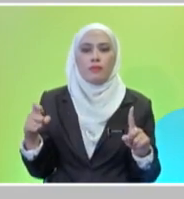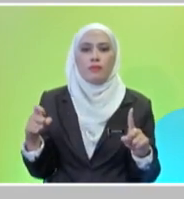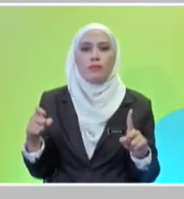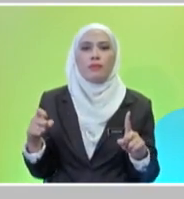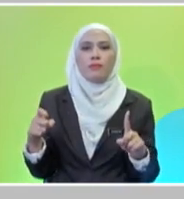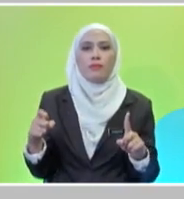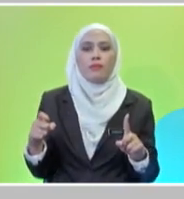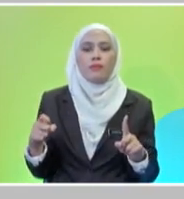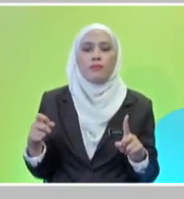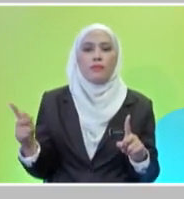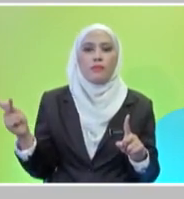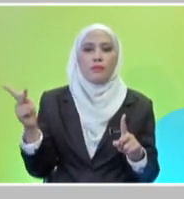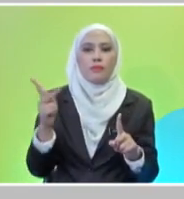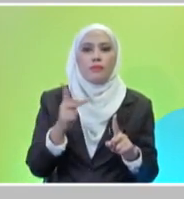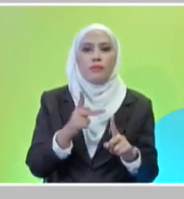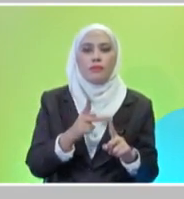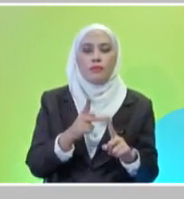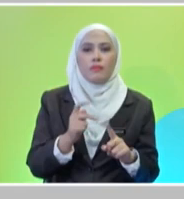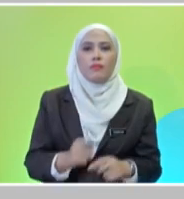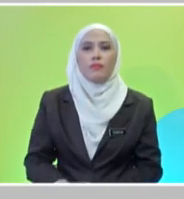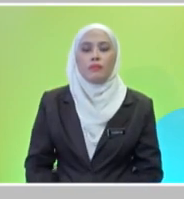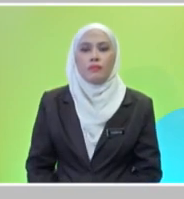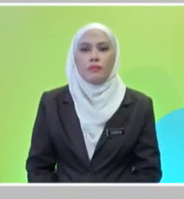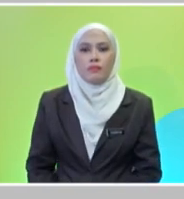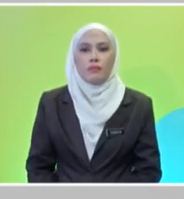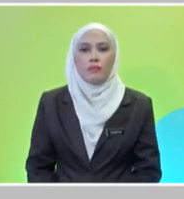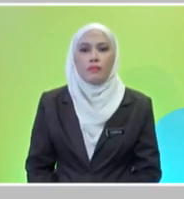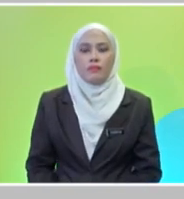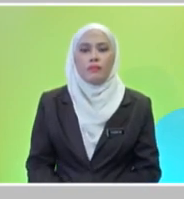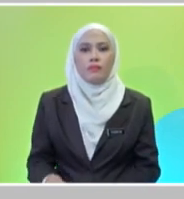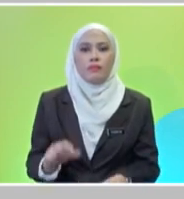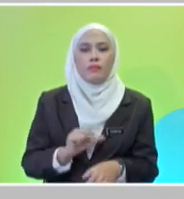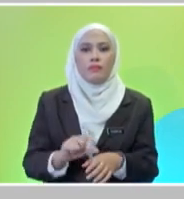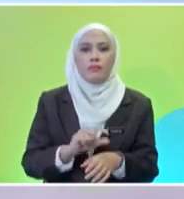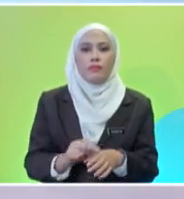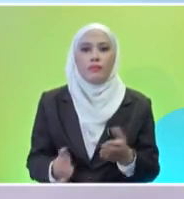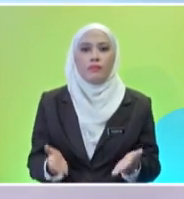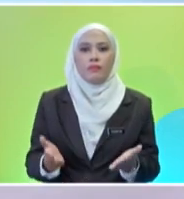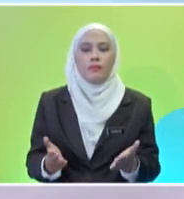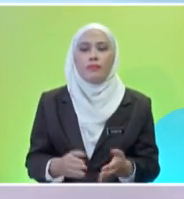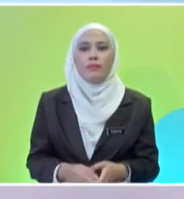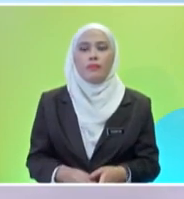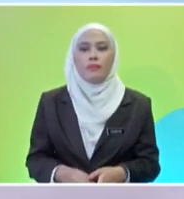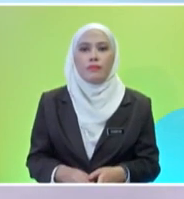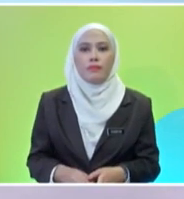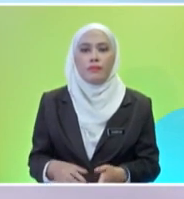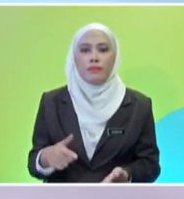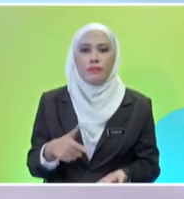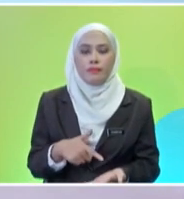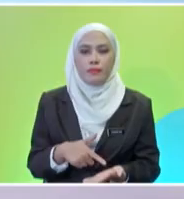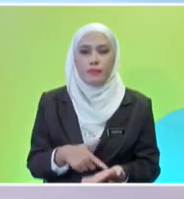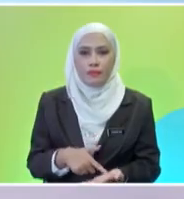kepada jadi penggunaannya mengikut konteks ayat dan situasi baik kita teruskan